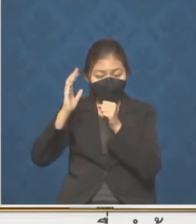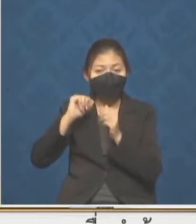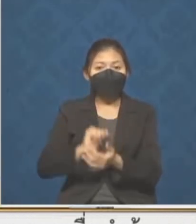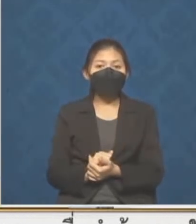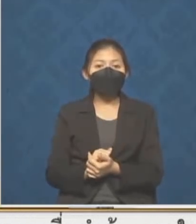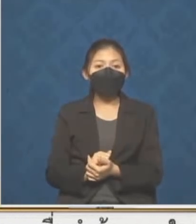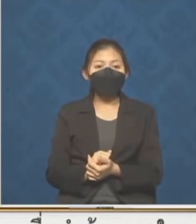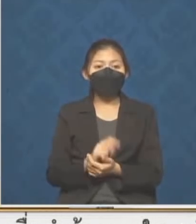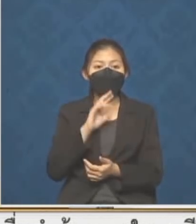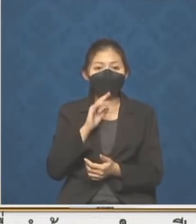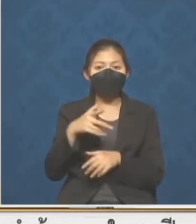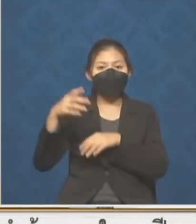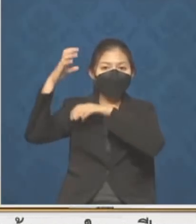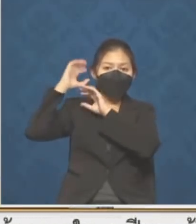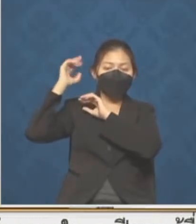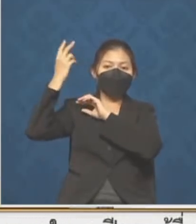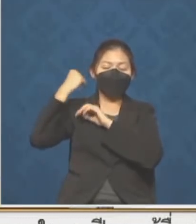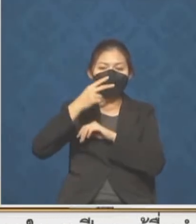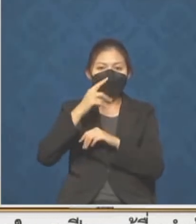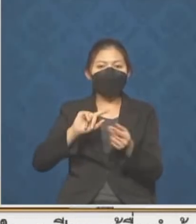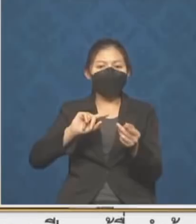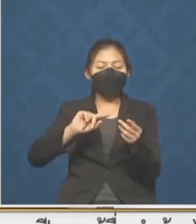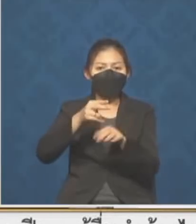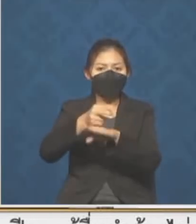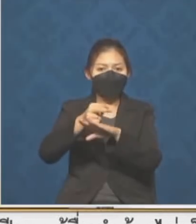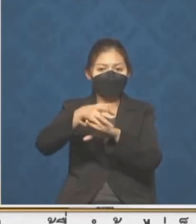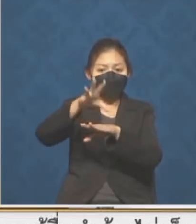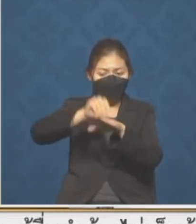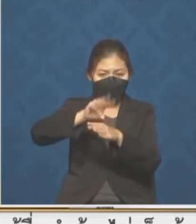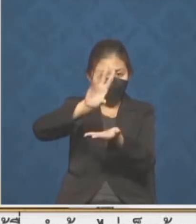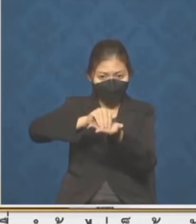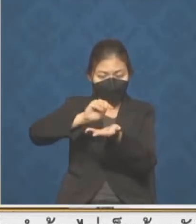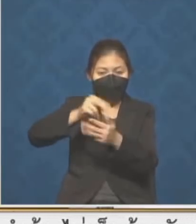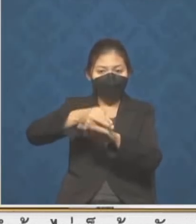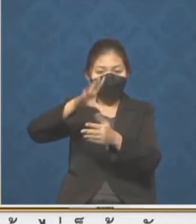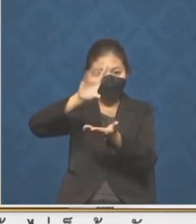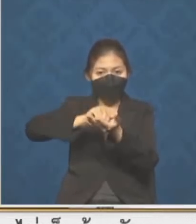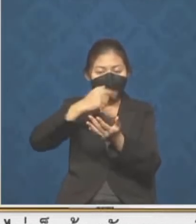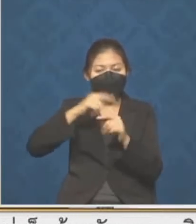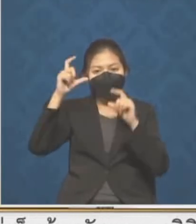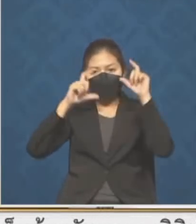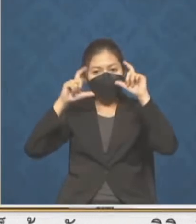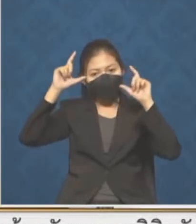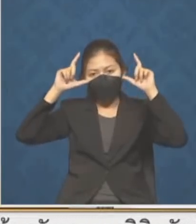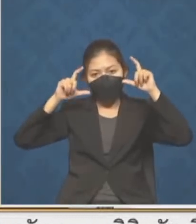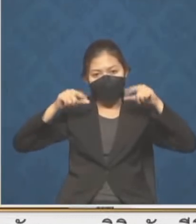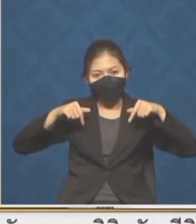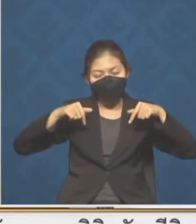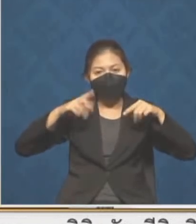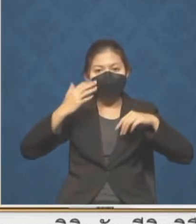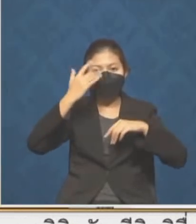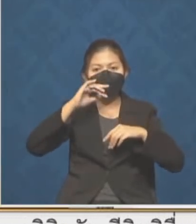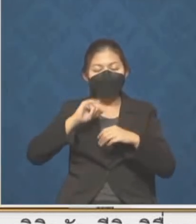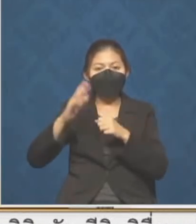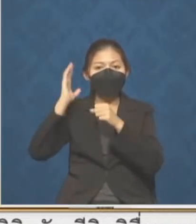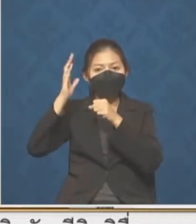คนไปย้อนดูผู้สื่อข่าวบันทึกเทปนี่อยู่นะสีหน้าผมไม่ดีฮะ ผมบอกให้เลยนะฮะเราแถลงข่าวต่อหน้